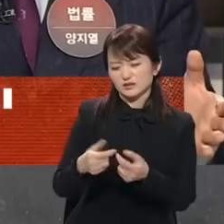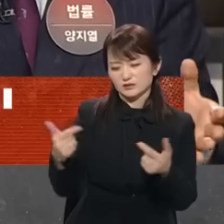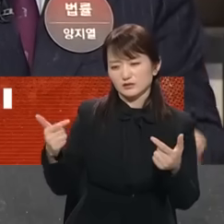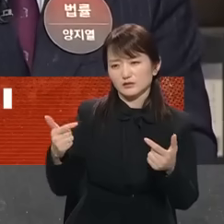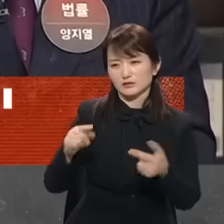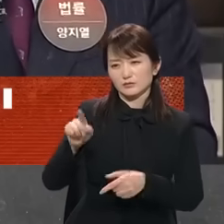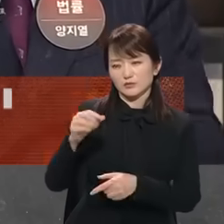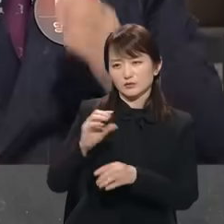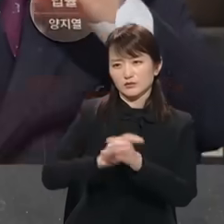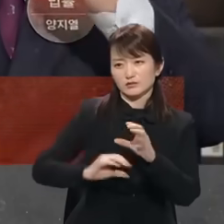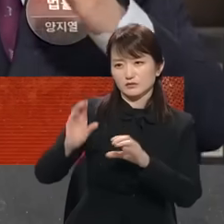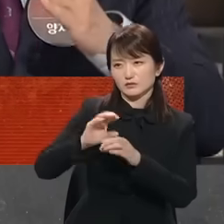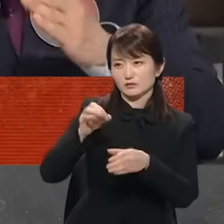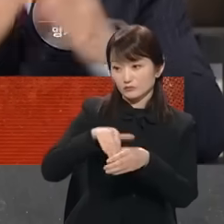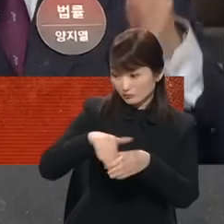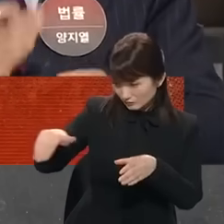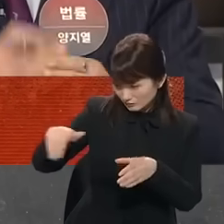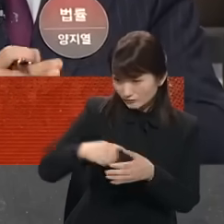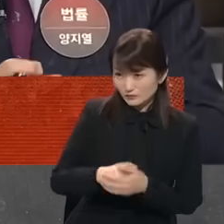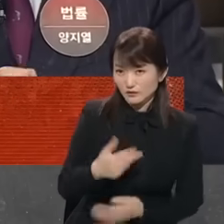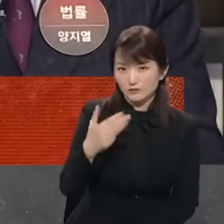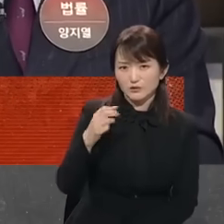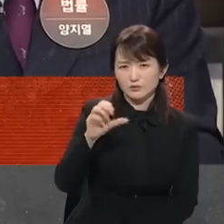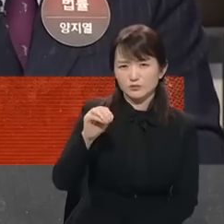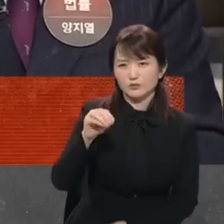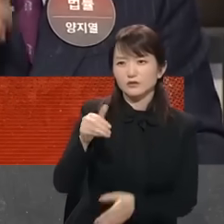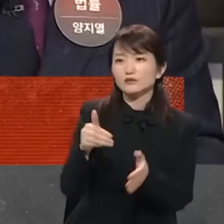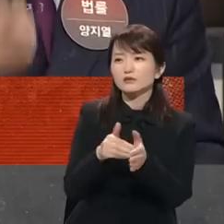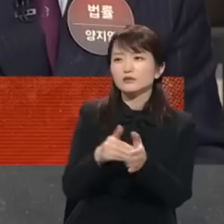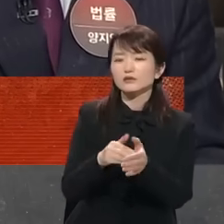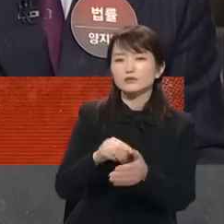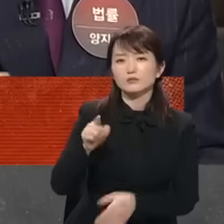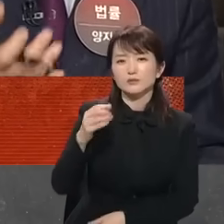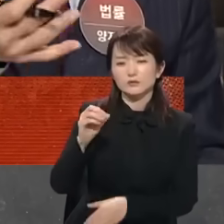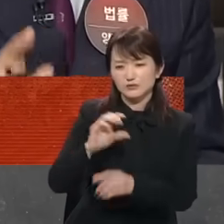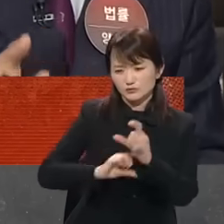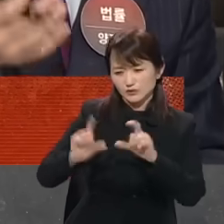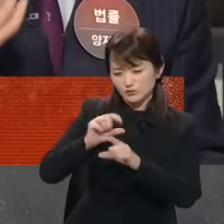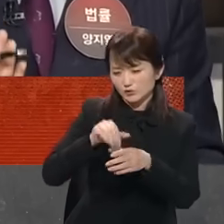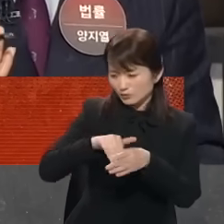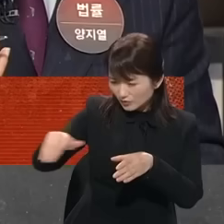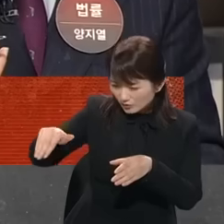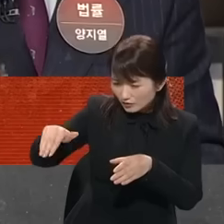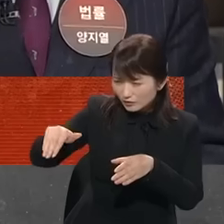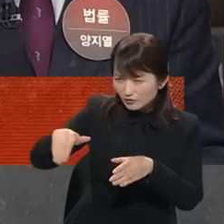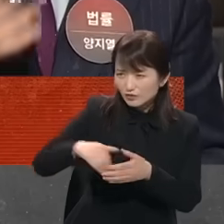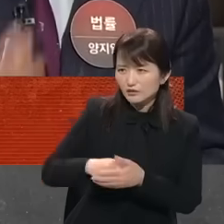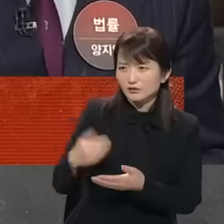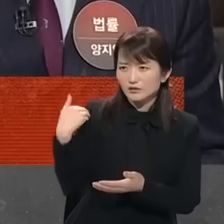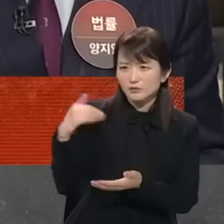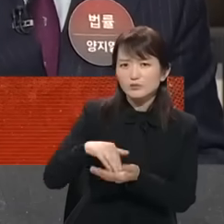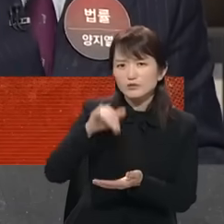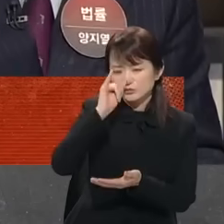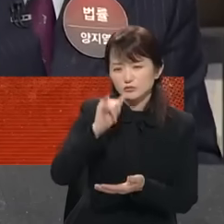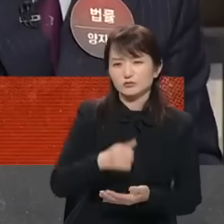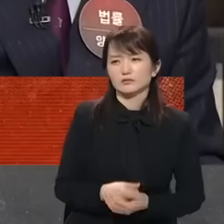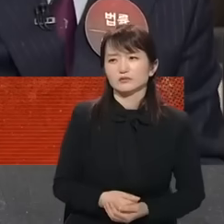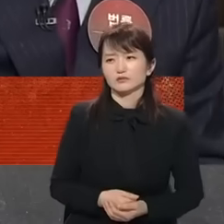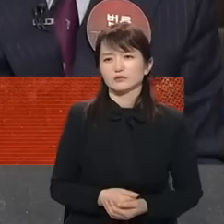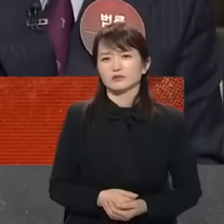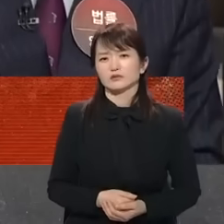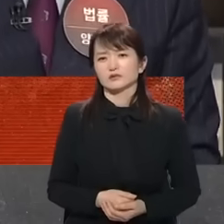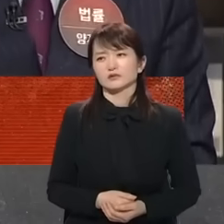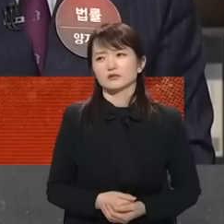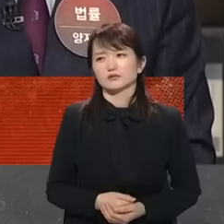넣어야 돼요 그러면 85만 원에서 끊어야 되는데 100만 원을 더 내면 더 찾아올 수 있다는 생각이 돈을 더 붙는 거예요 그래서